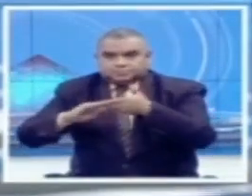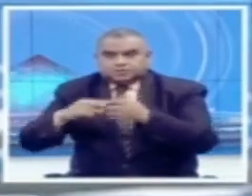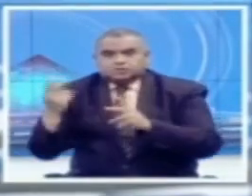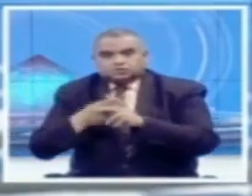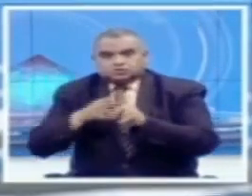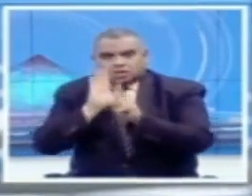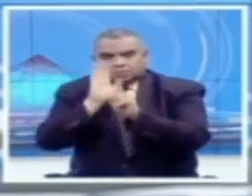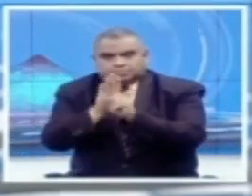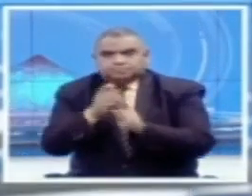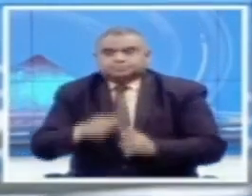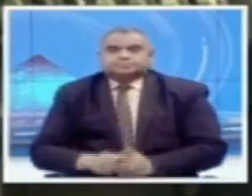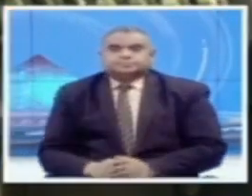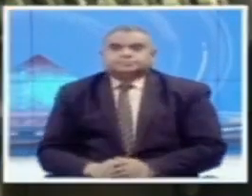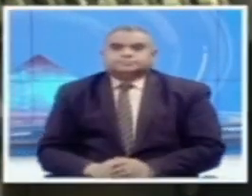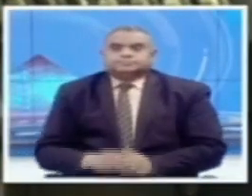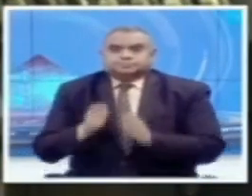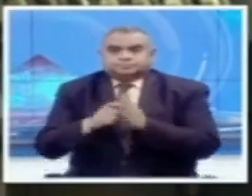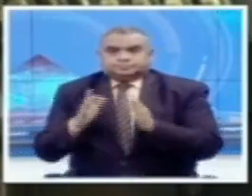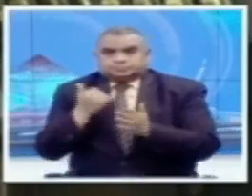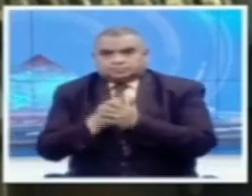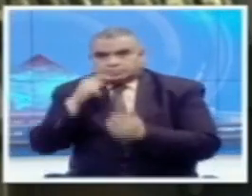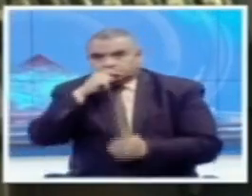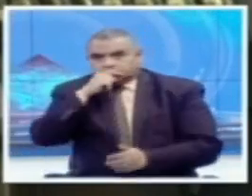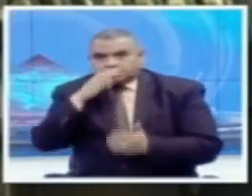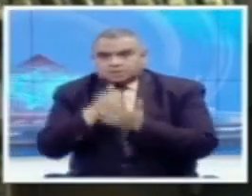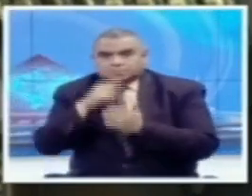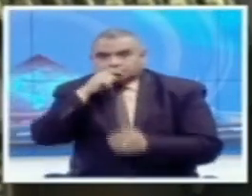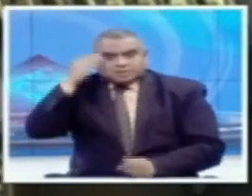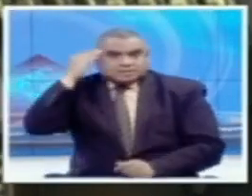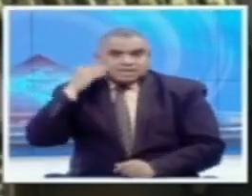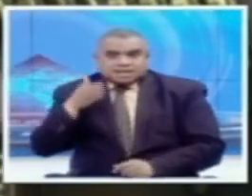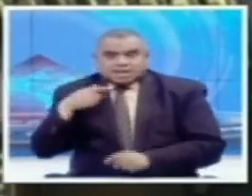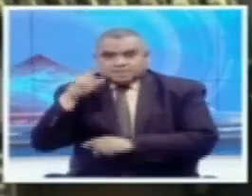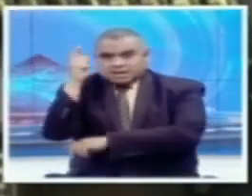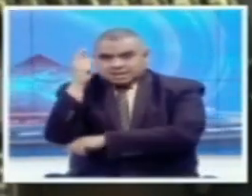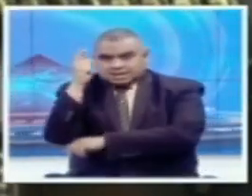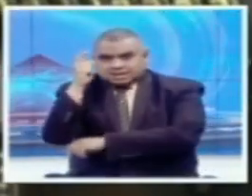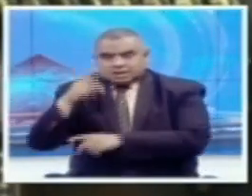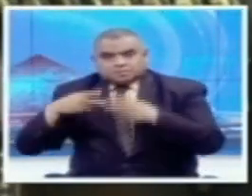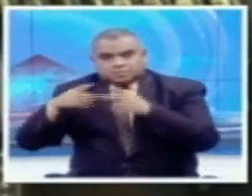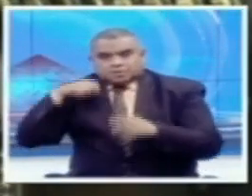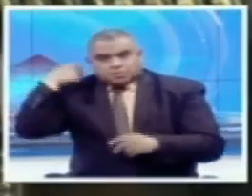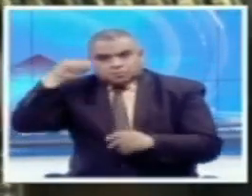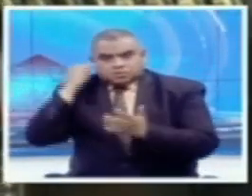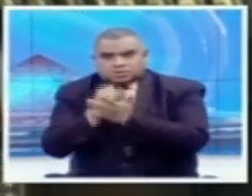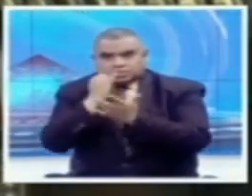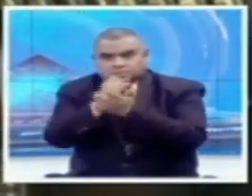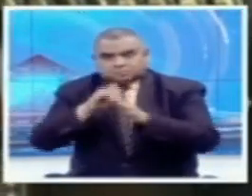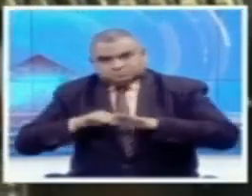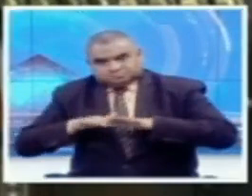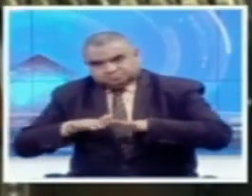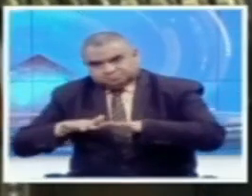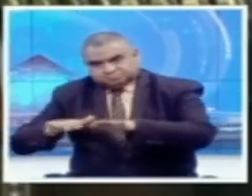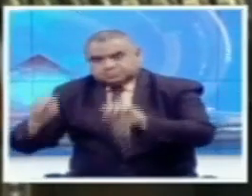المجتمع. فيما يتصل بمصليات السيدات، أكدنا في اجتماعنا بالسادة مدير المديات على